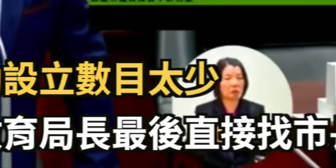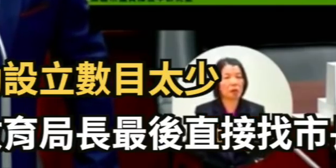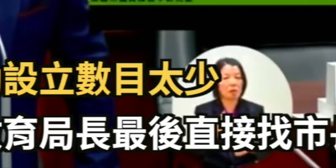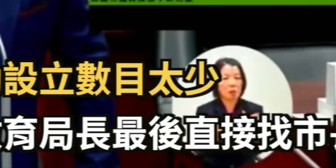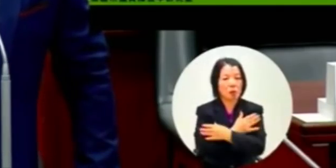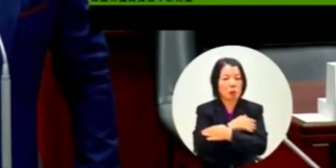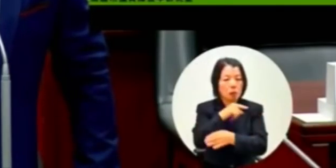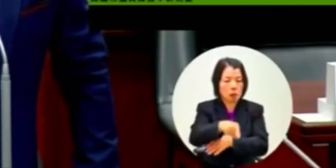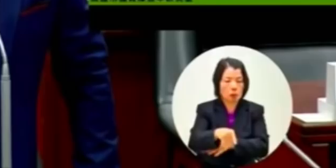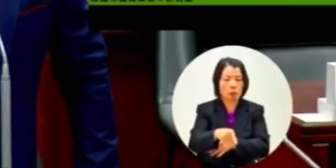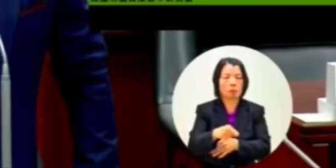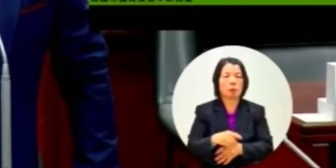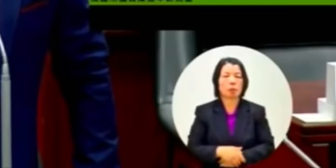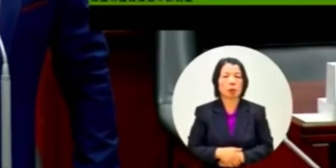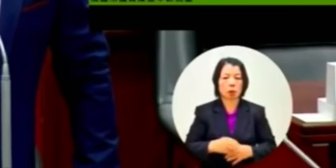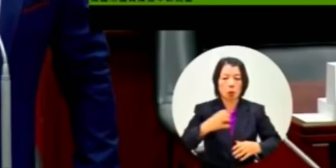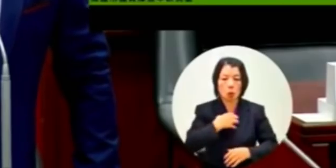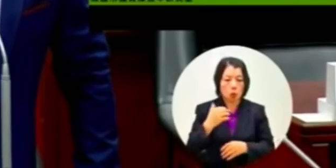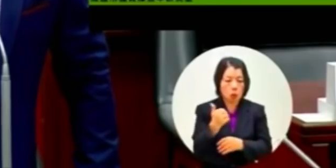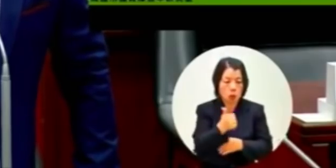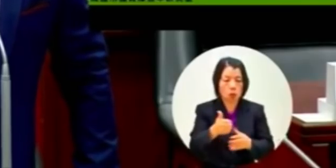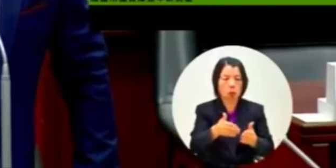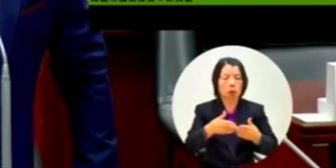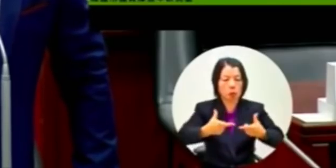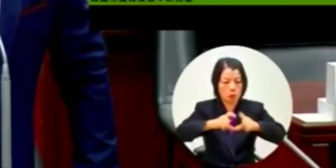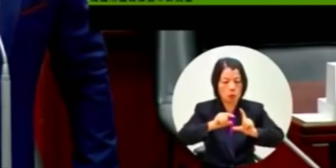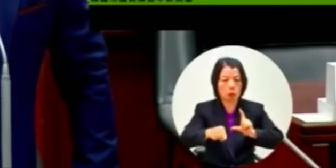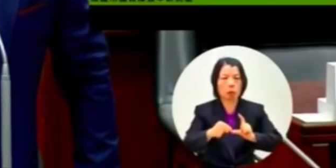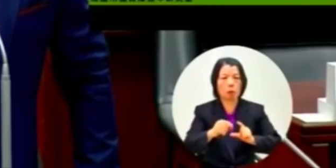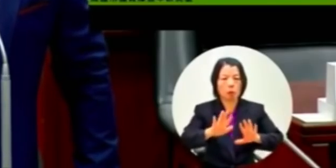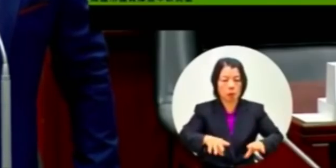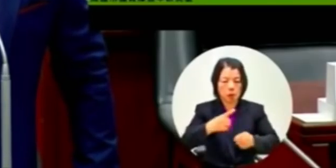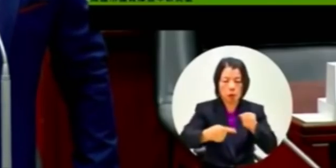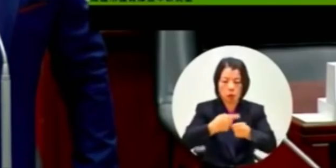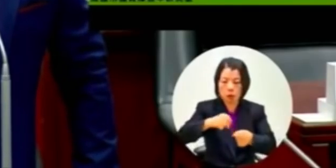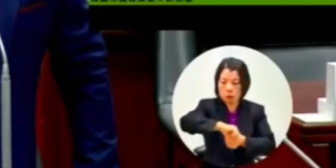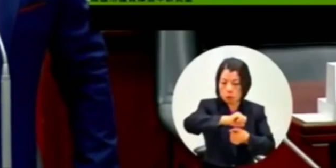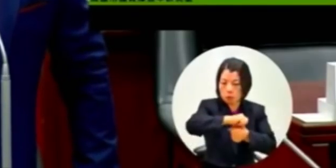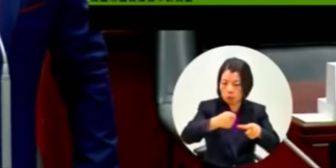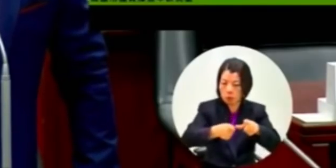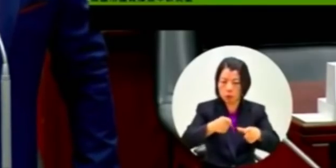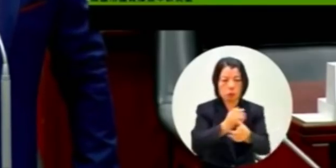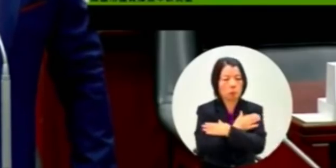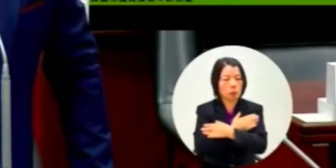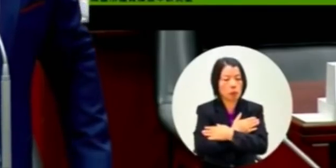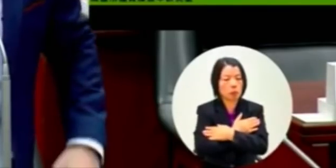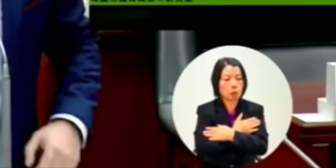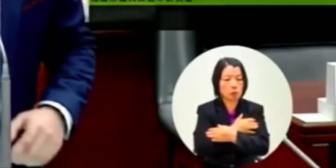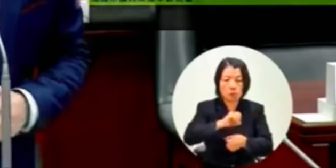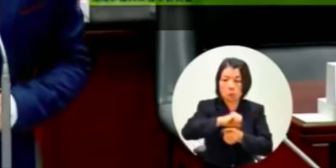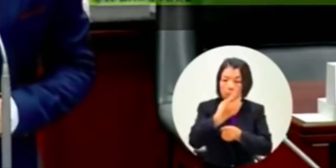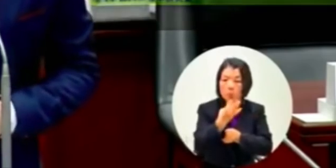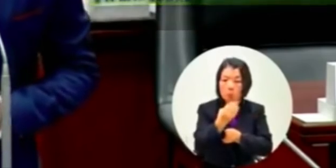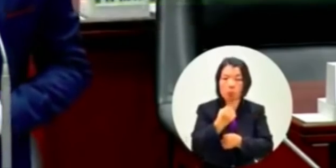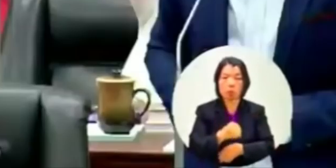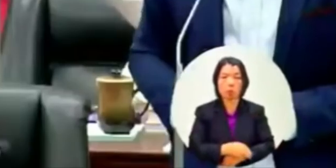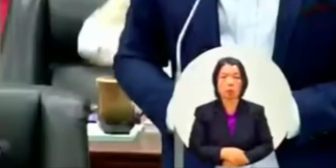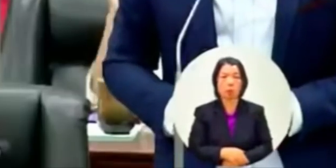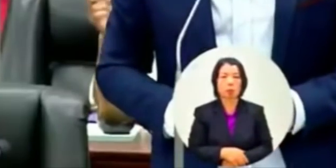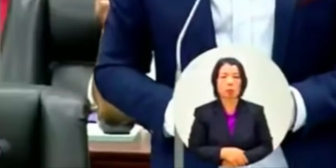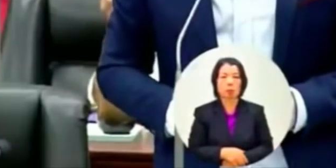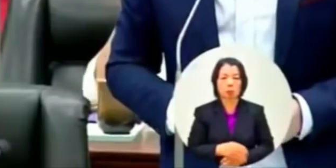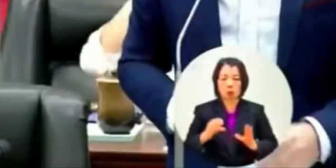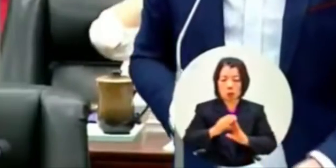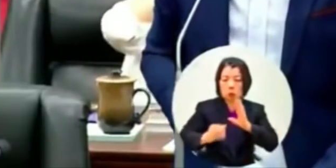打分机了啊，吴局长他了解，今年度要增加几个公用名额？请局长给我们个数字，请局长回答。 我们